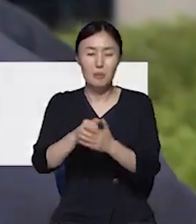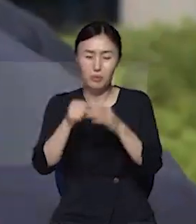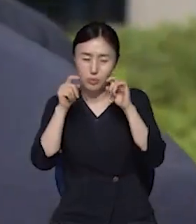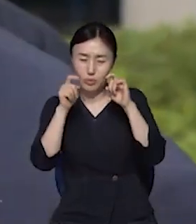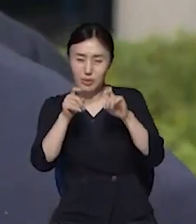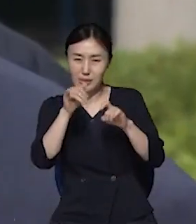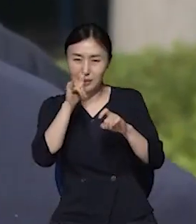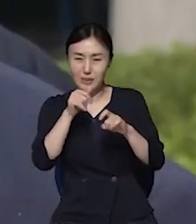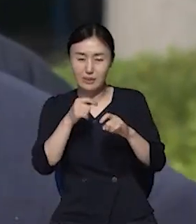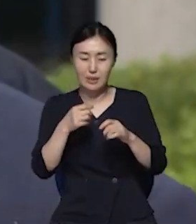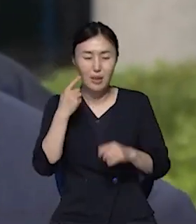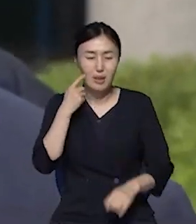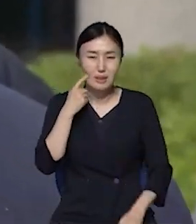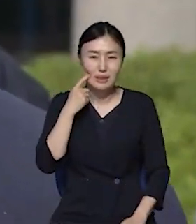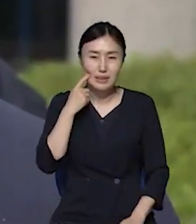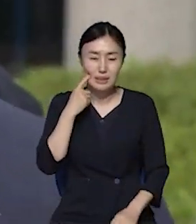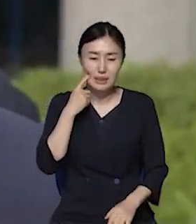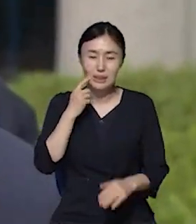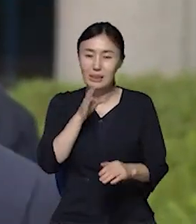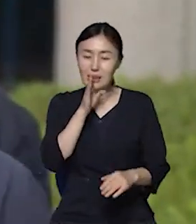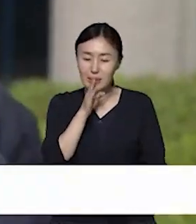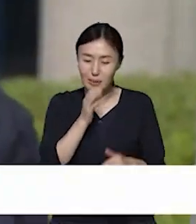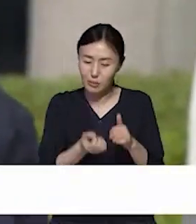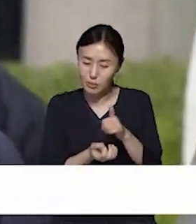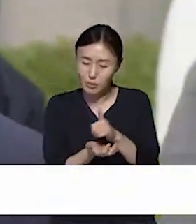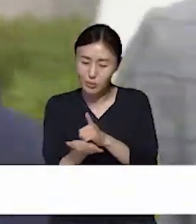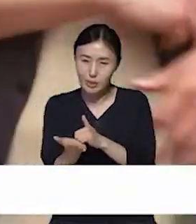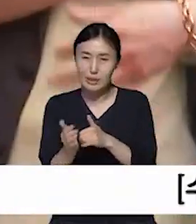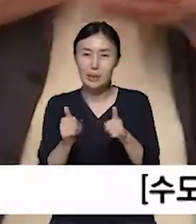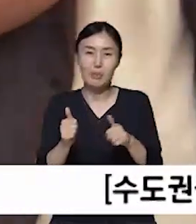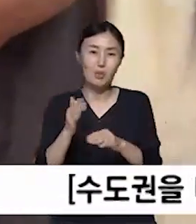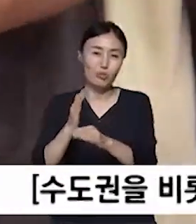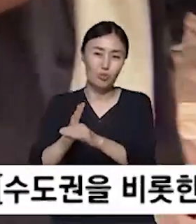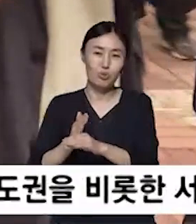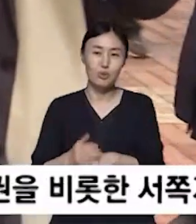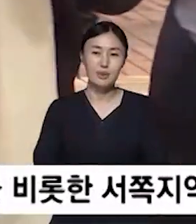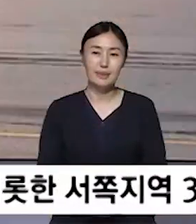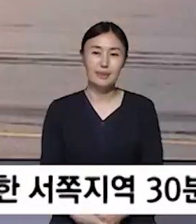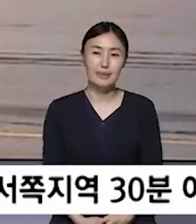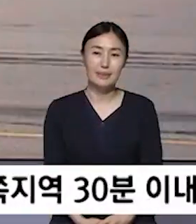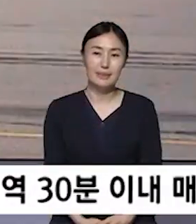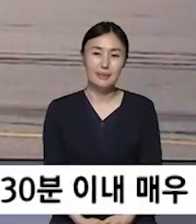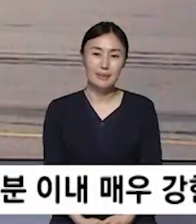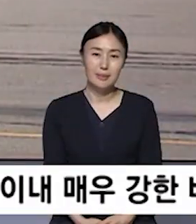제기해 허위 사실을 유포한 혐의로 재판을 받고 있습니다.